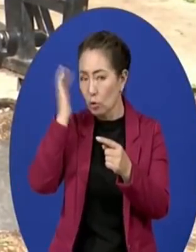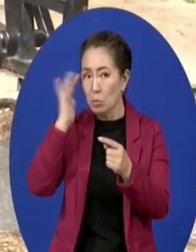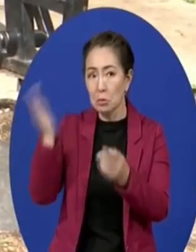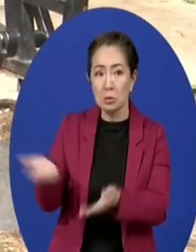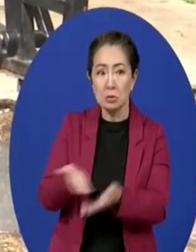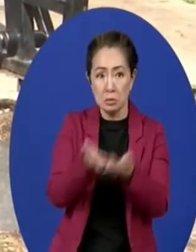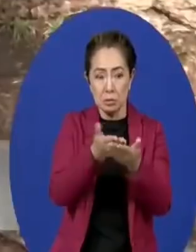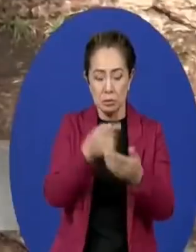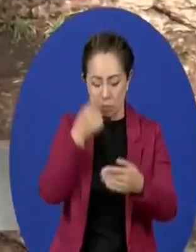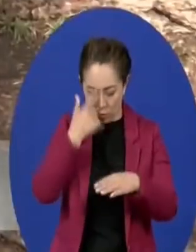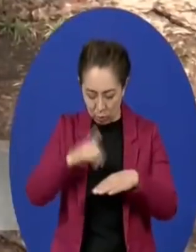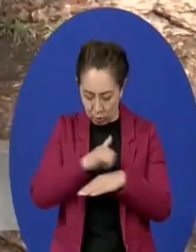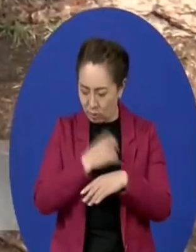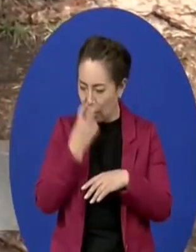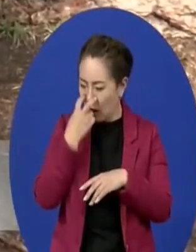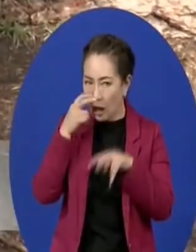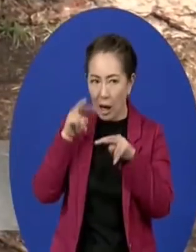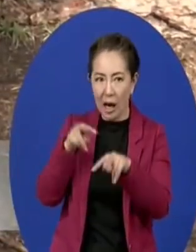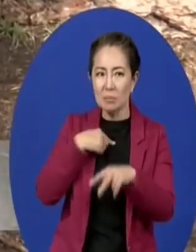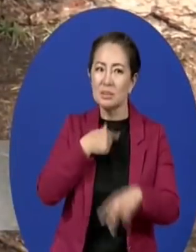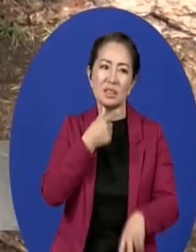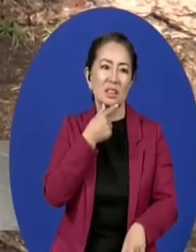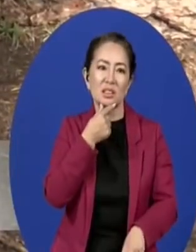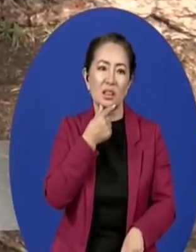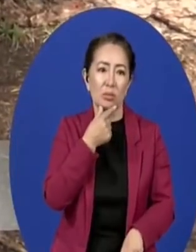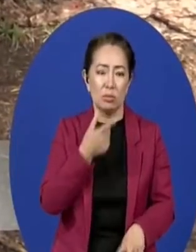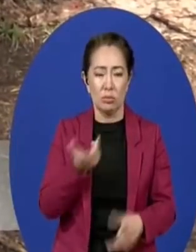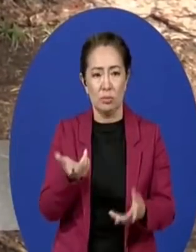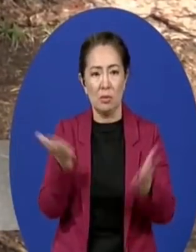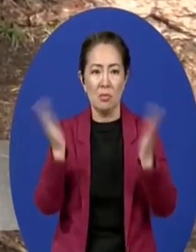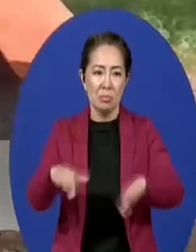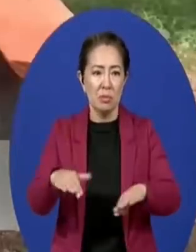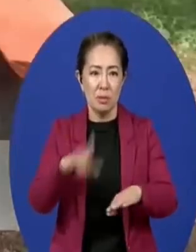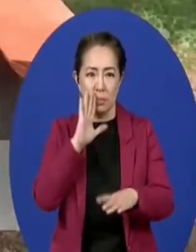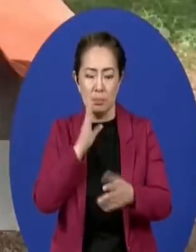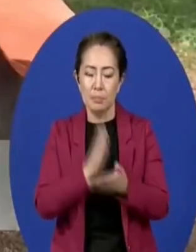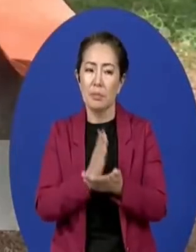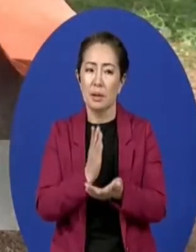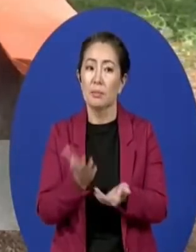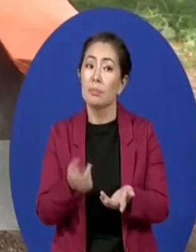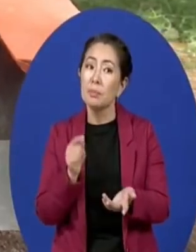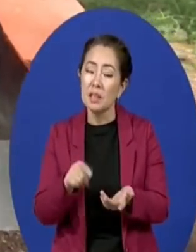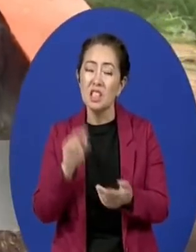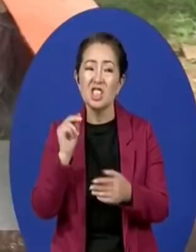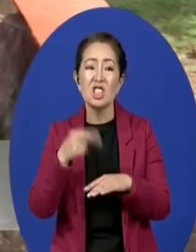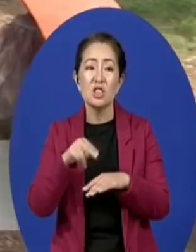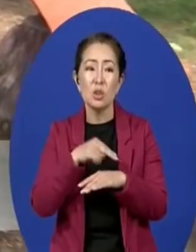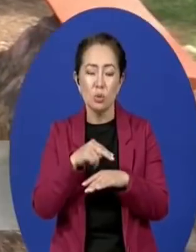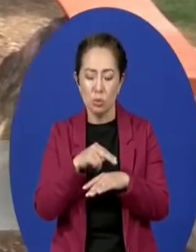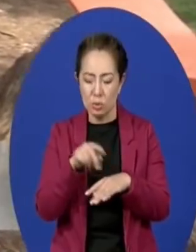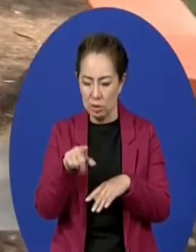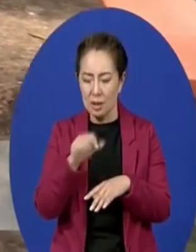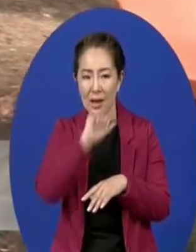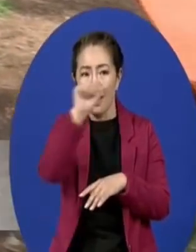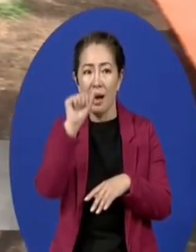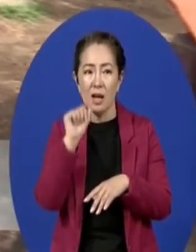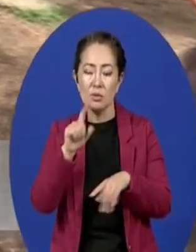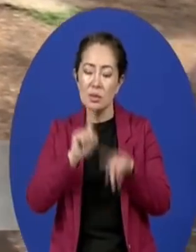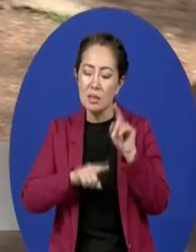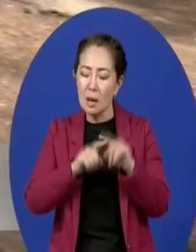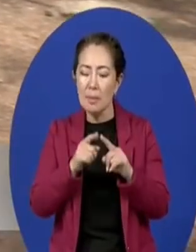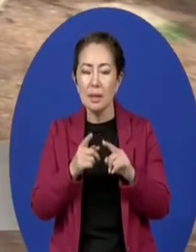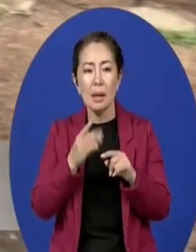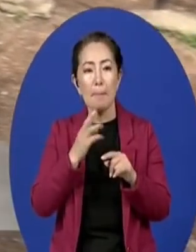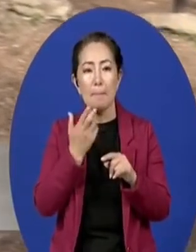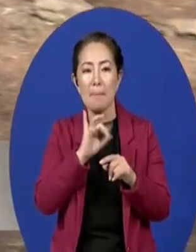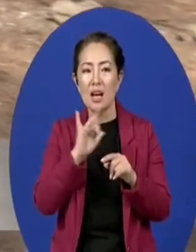байдаг. Харин манай харж хандаж чадахгүй байна гэх шалтгаанаар үгүй хийхээр болжээ. Чингэлтэй дүүргийн зүгээс энэ асуудалд ямар нэгэн